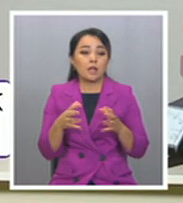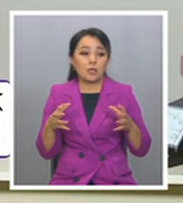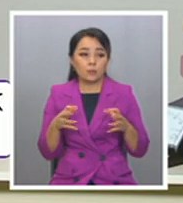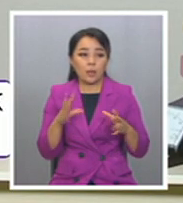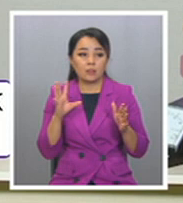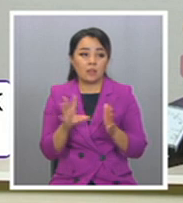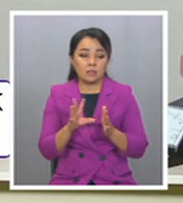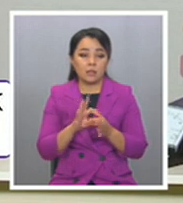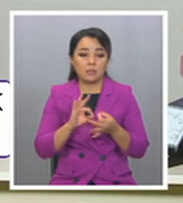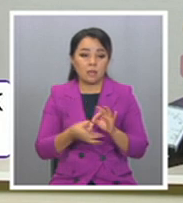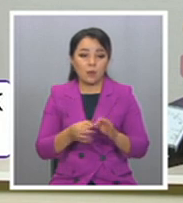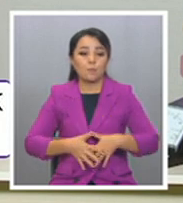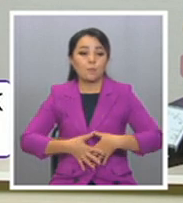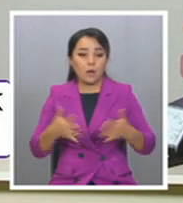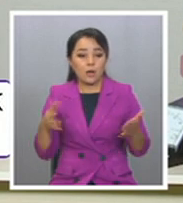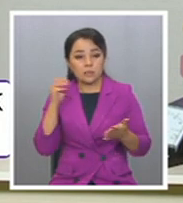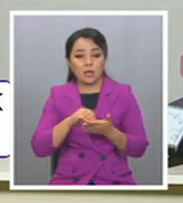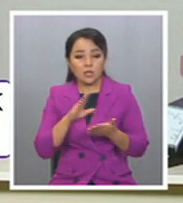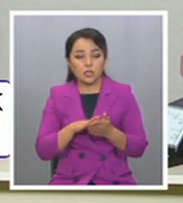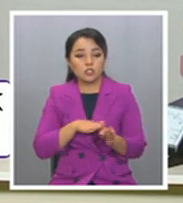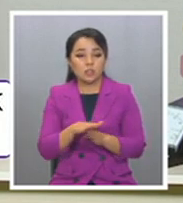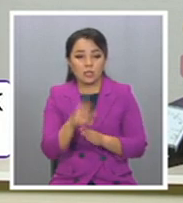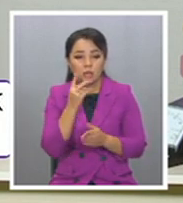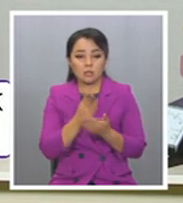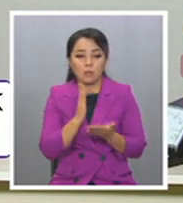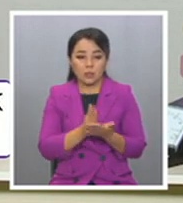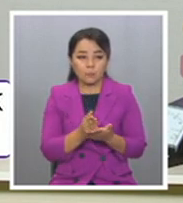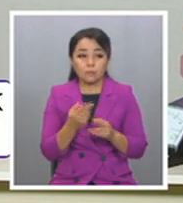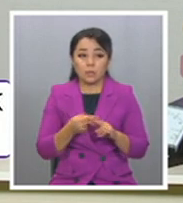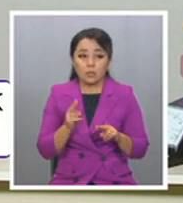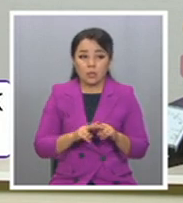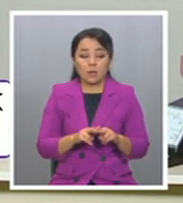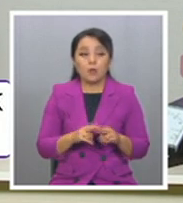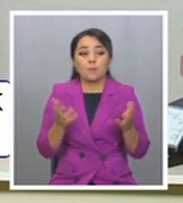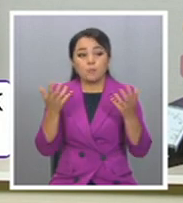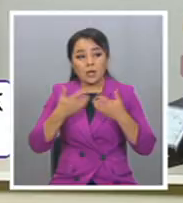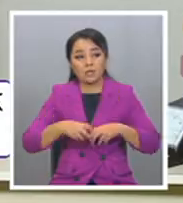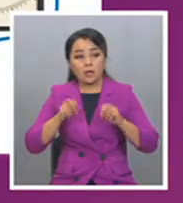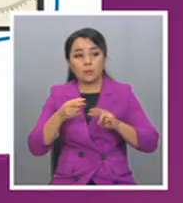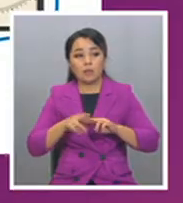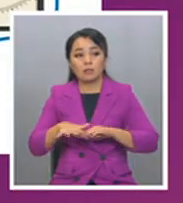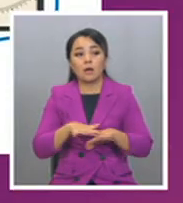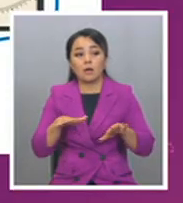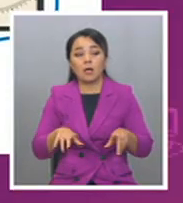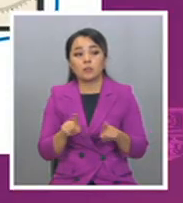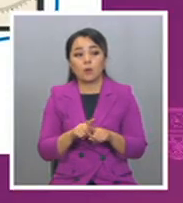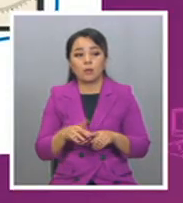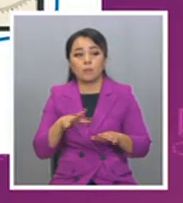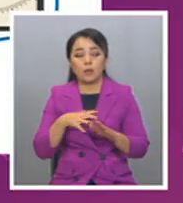өрісінің энергиясы максимум мәніне жетті деген сөз. Ал механикалық тербелісте бізде